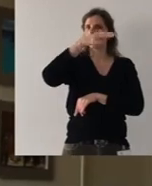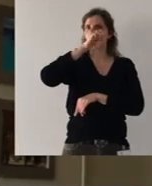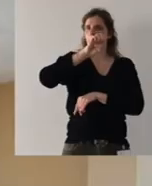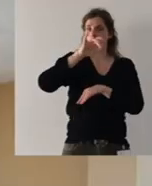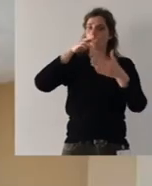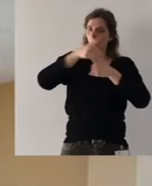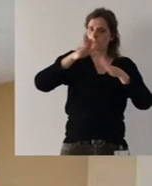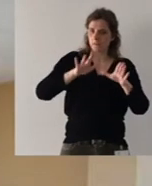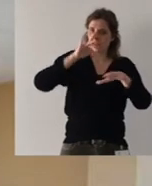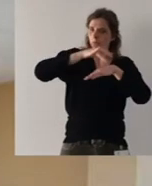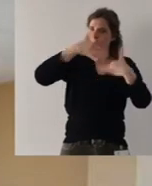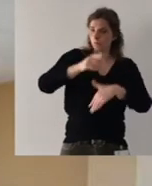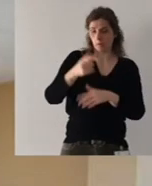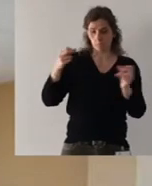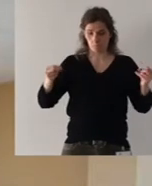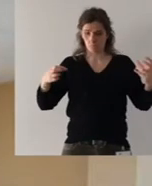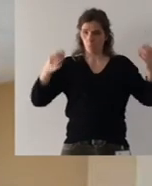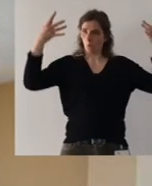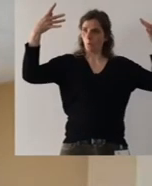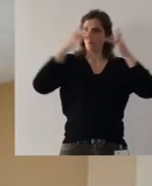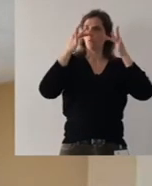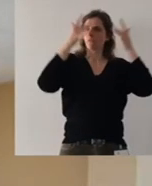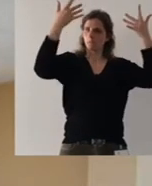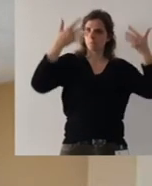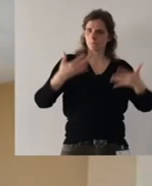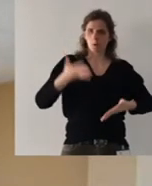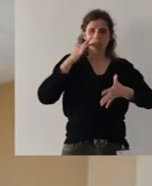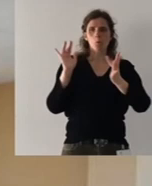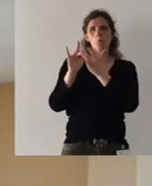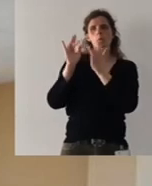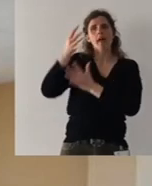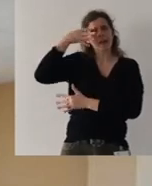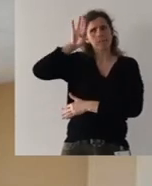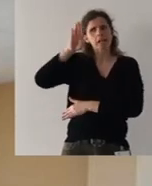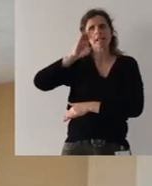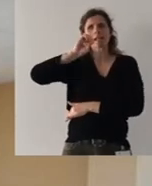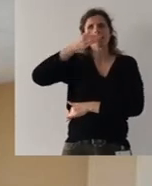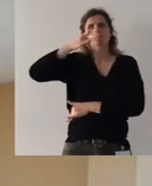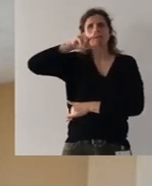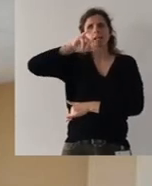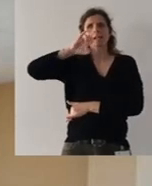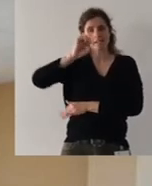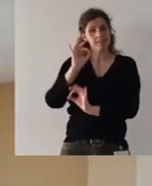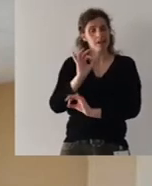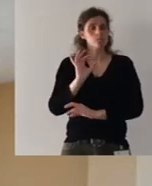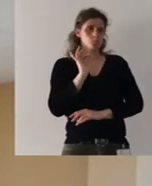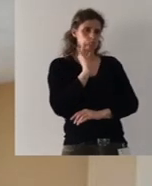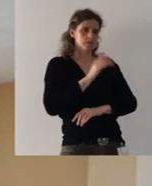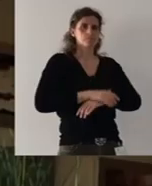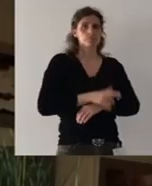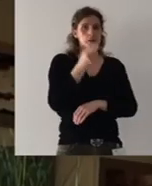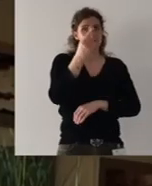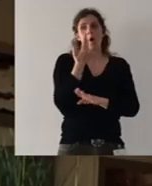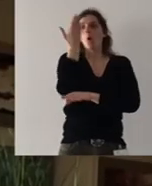cette unité. Les coordonnées s'affichent pour pouvoir effectivement joindre Émilie, c'est bien ça? C'est bien à ça. À votre secrétariat.